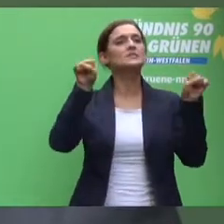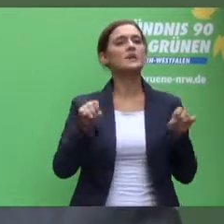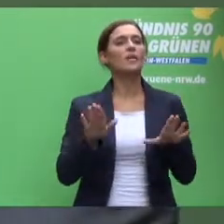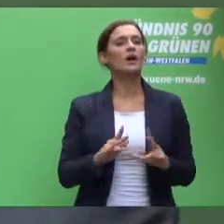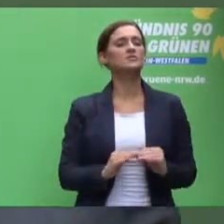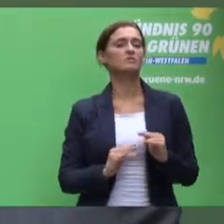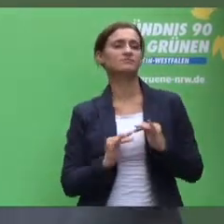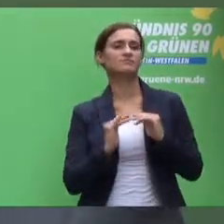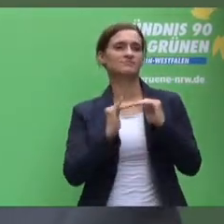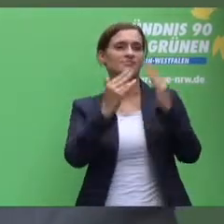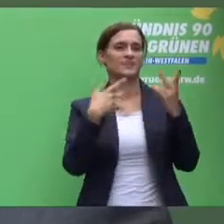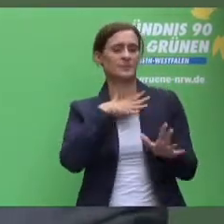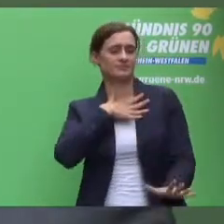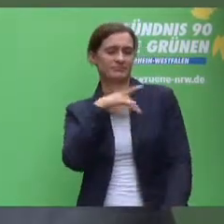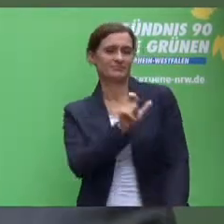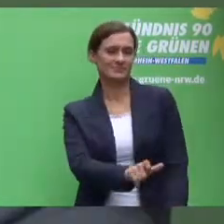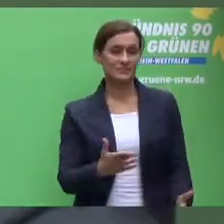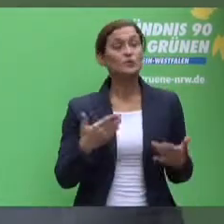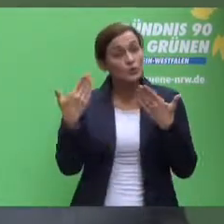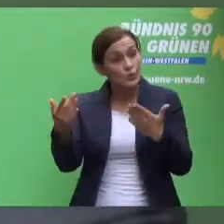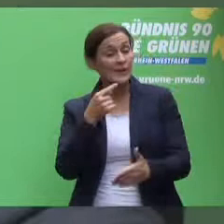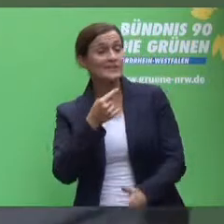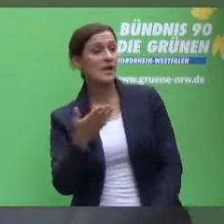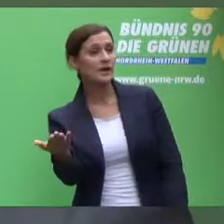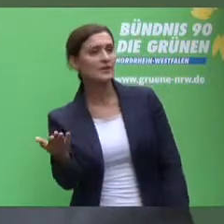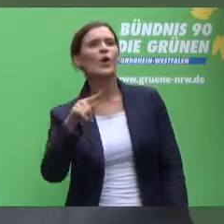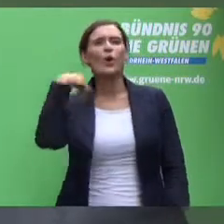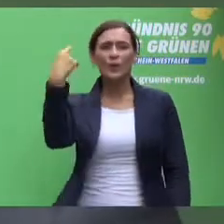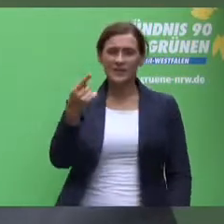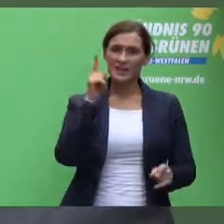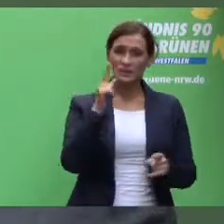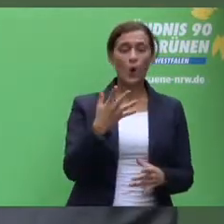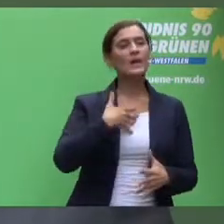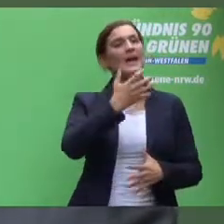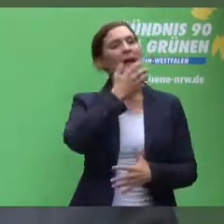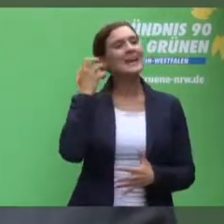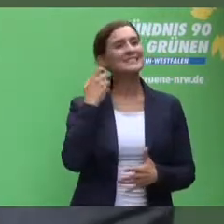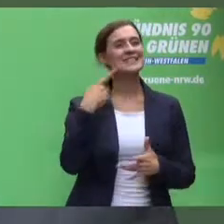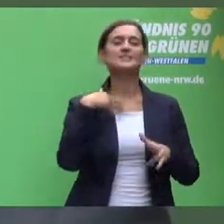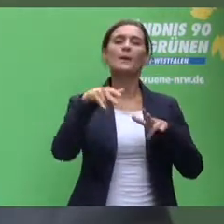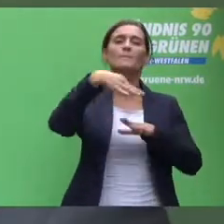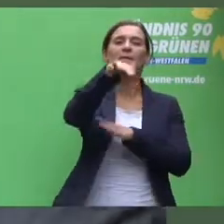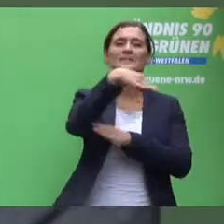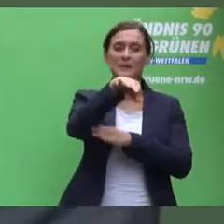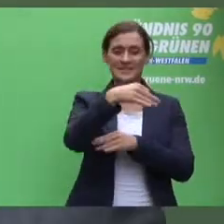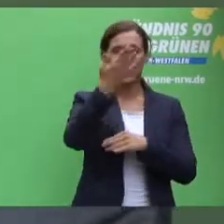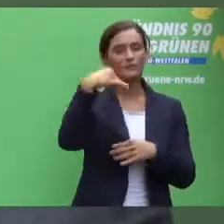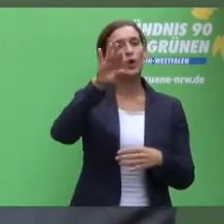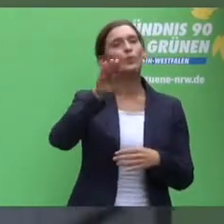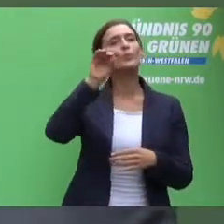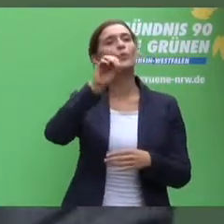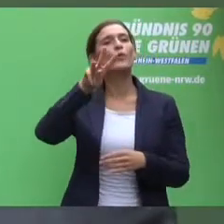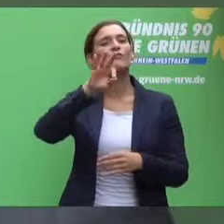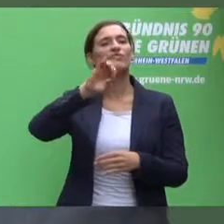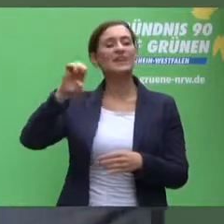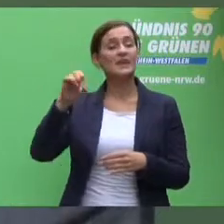festsetzt. Liebe Leute, und dann gibt es einen hessischen Ministerpräsidenten namens Volker Bouffier, der liebäugelt